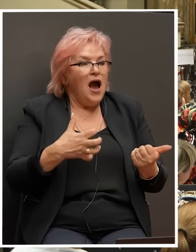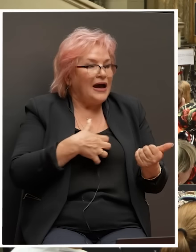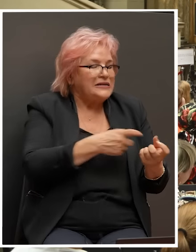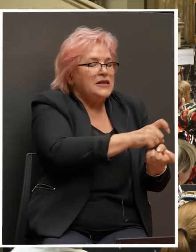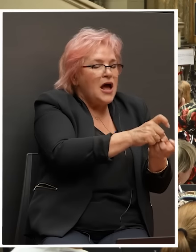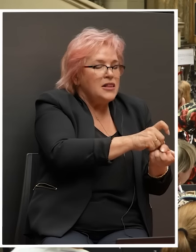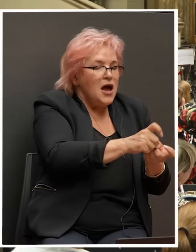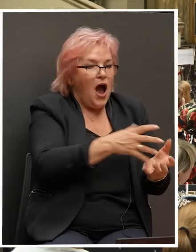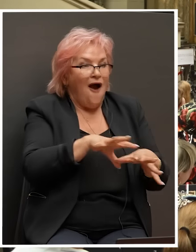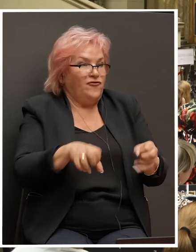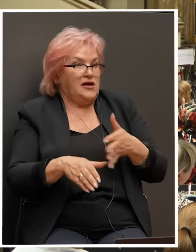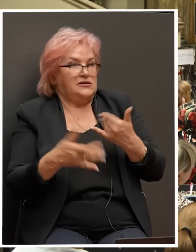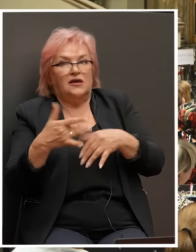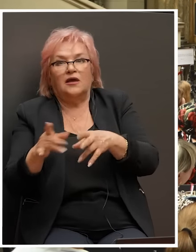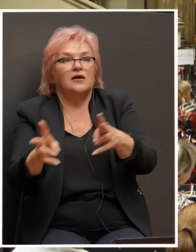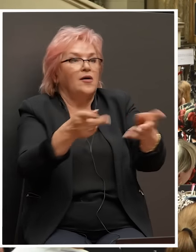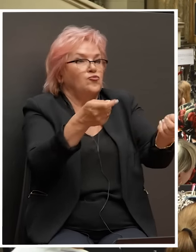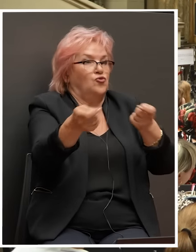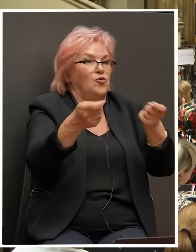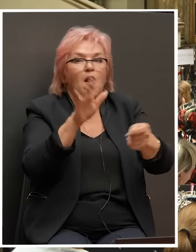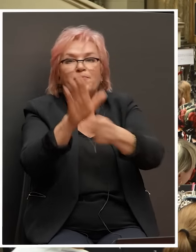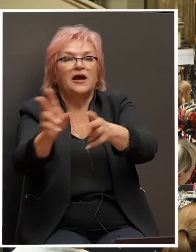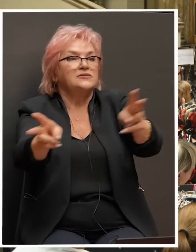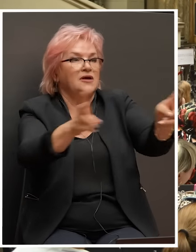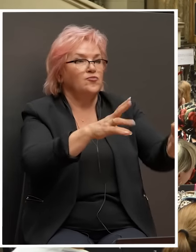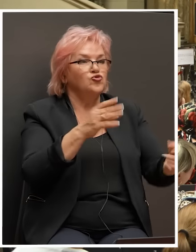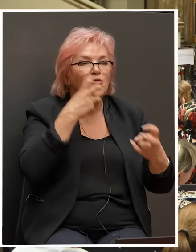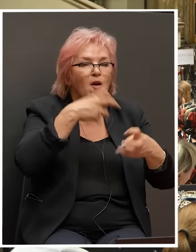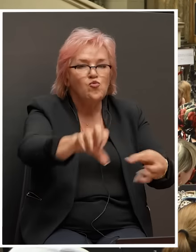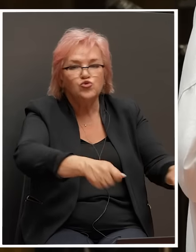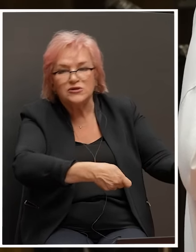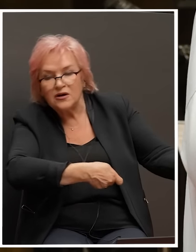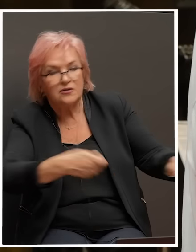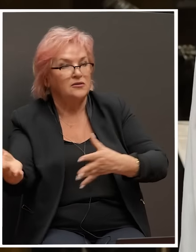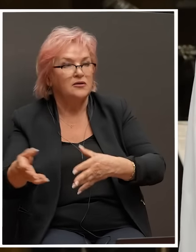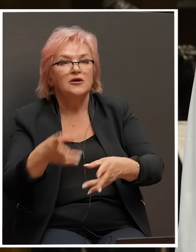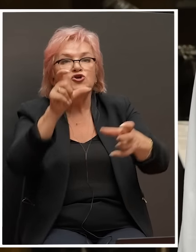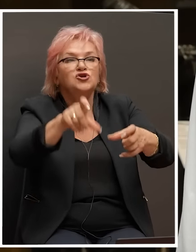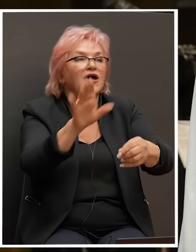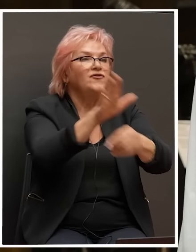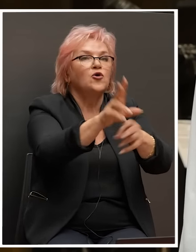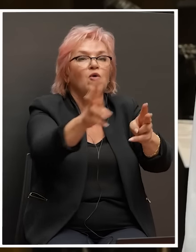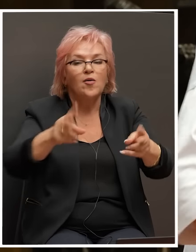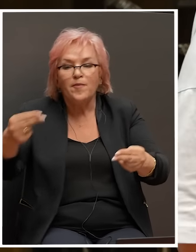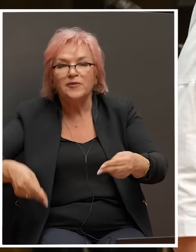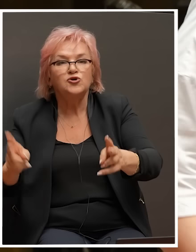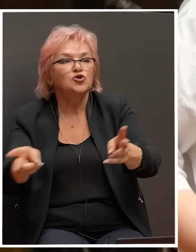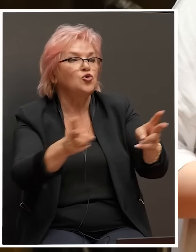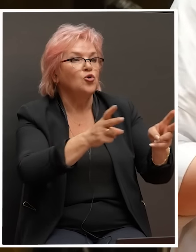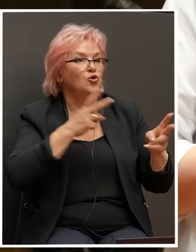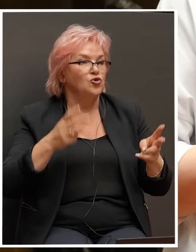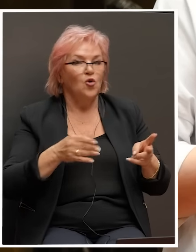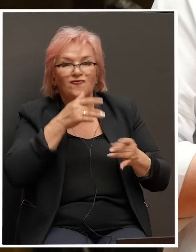выясняют, ну, как бы некому даже отдать приказ, чтобы мусор из города вывезли. Нету человека, который подпишется под этой